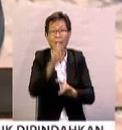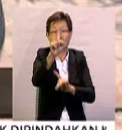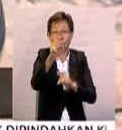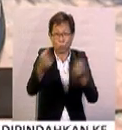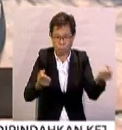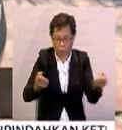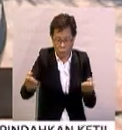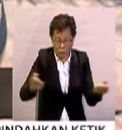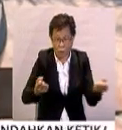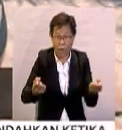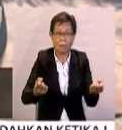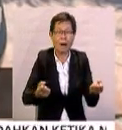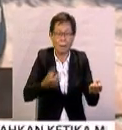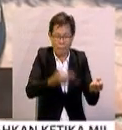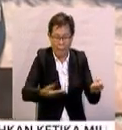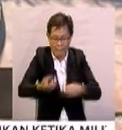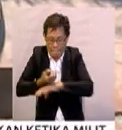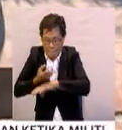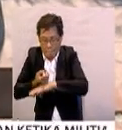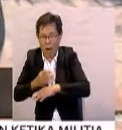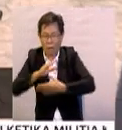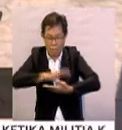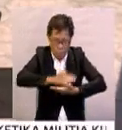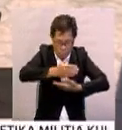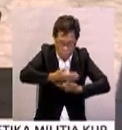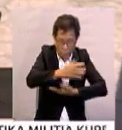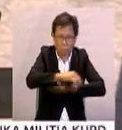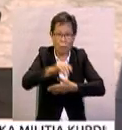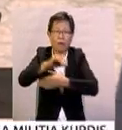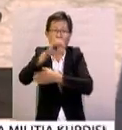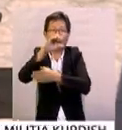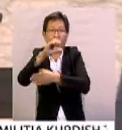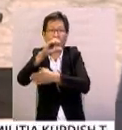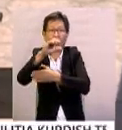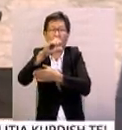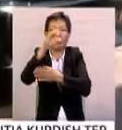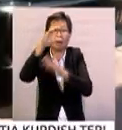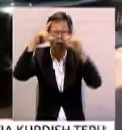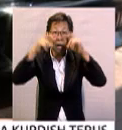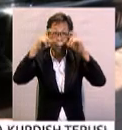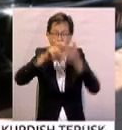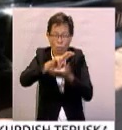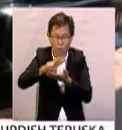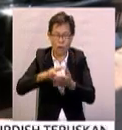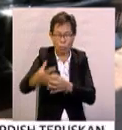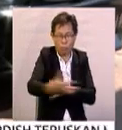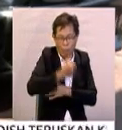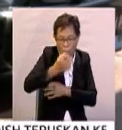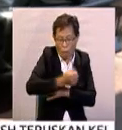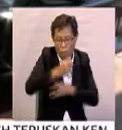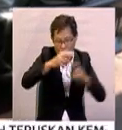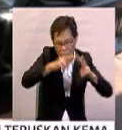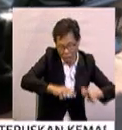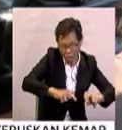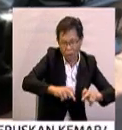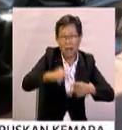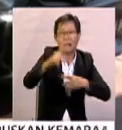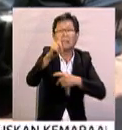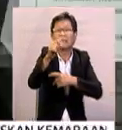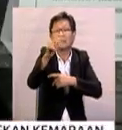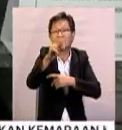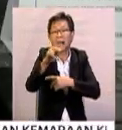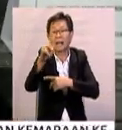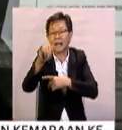kereta, sejumlah barang kemas, komputer riba dan kamera video antara yang dirampas. Siasatan mendapati tangki